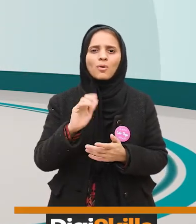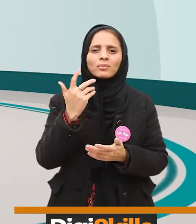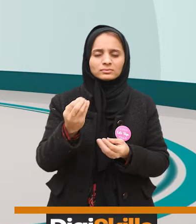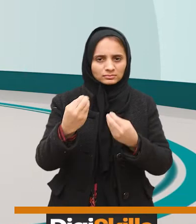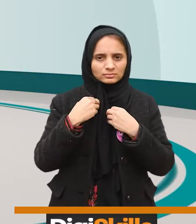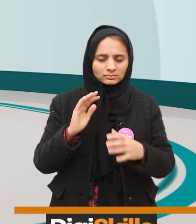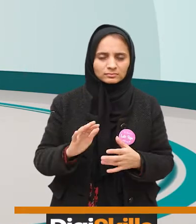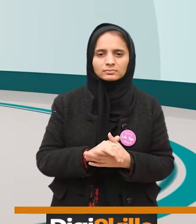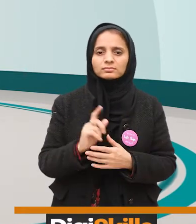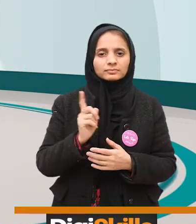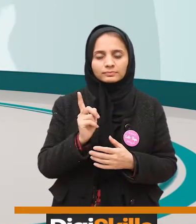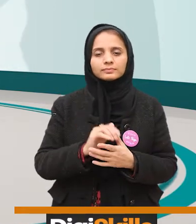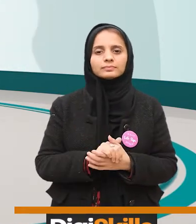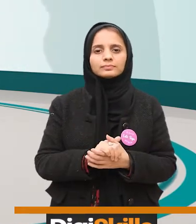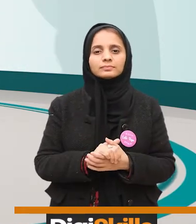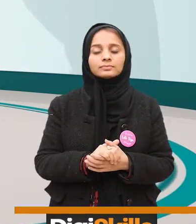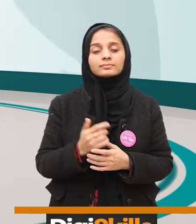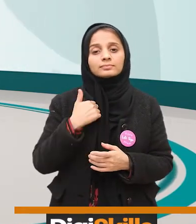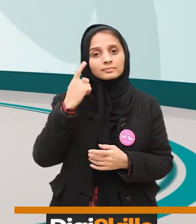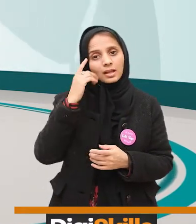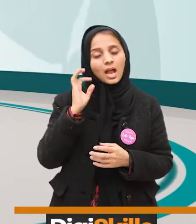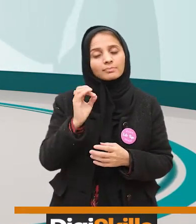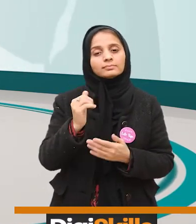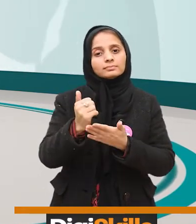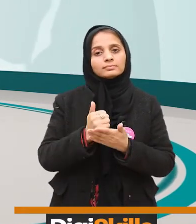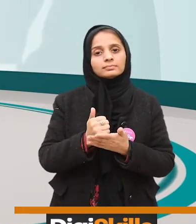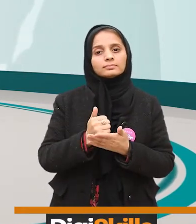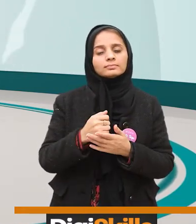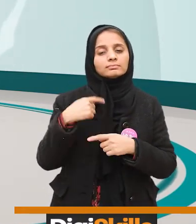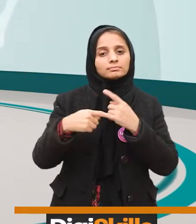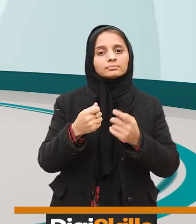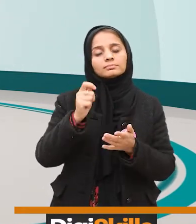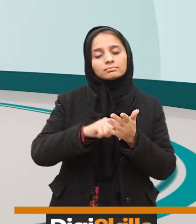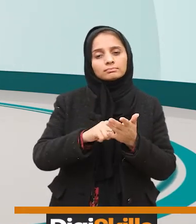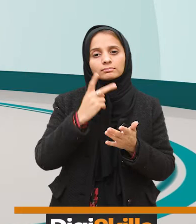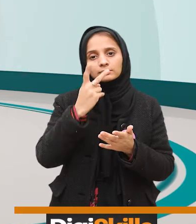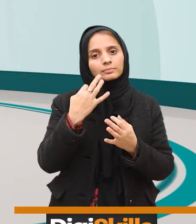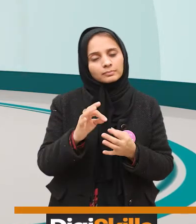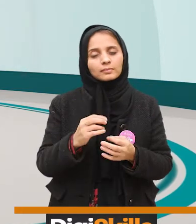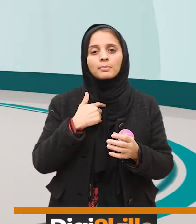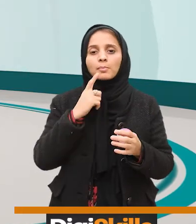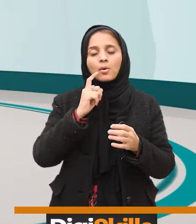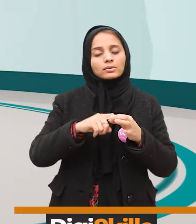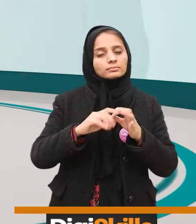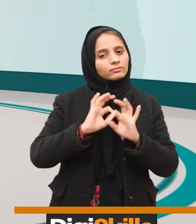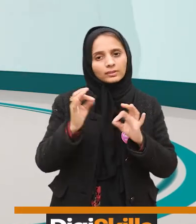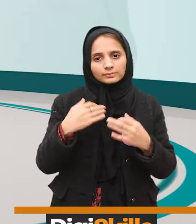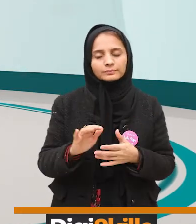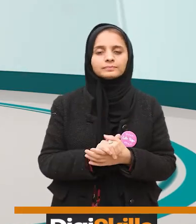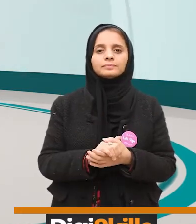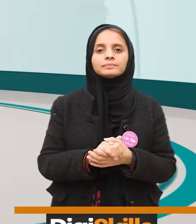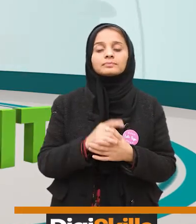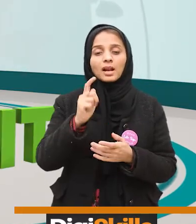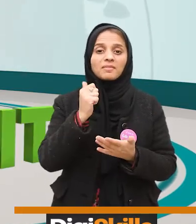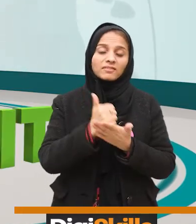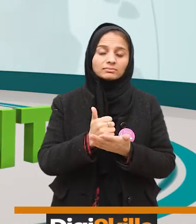سے کام کرواؤں گا؟ نہیں۔ میں نے آپ کو ٹیسٹ آؤٹ کر لیا، میں نے آپ کی پرائس دیکھ لی، میں نے آپ کی کمٹمنٹ دیکھ لی، میں نے